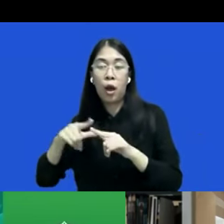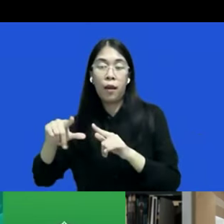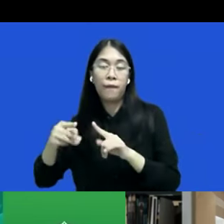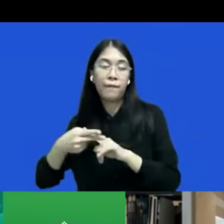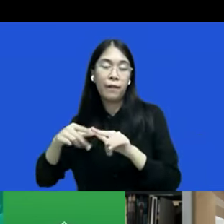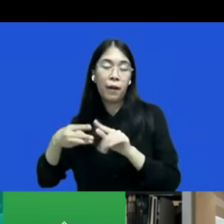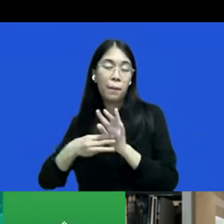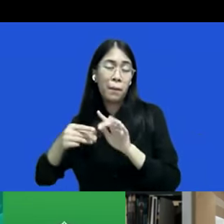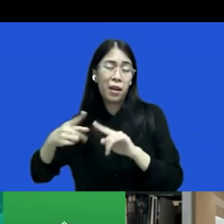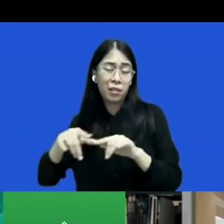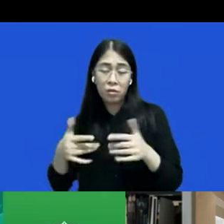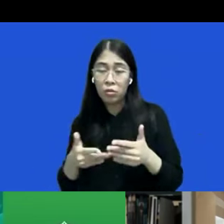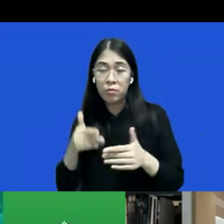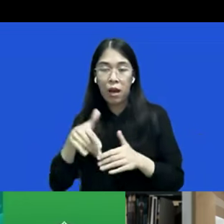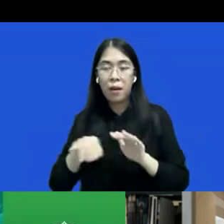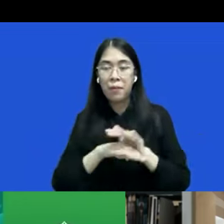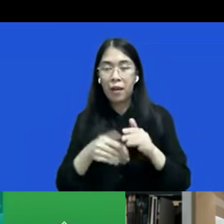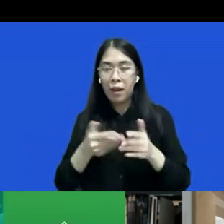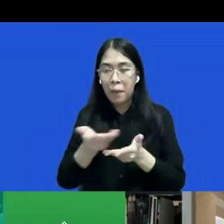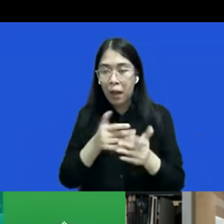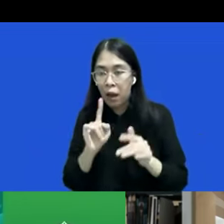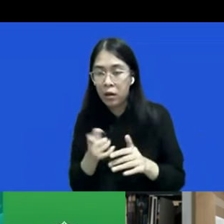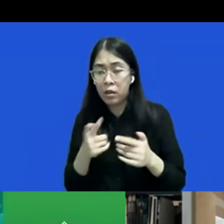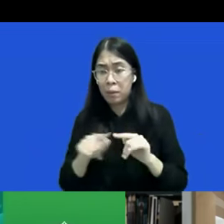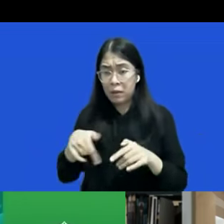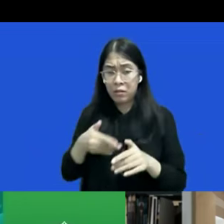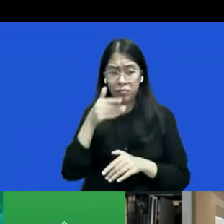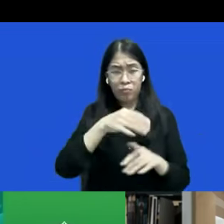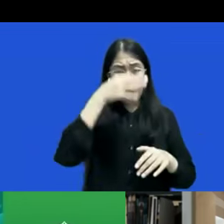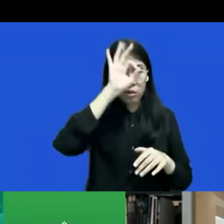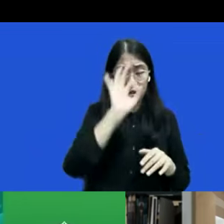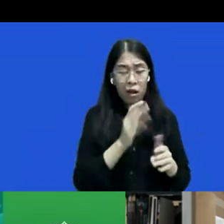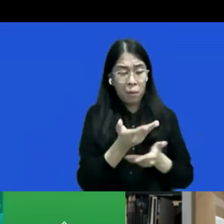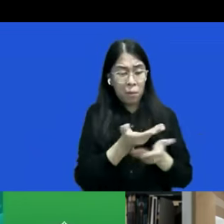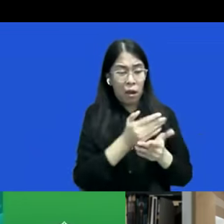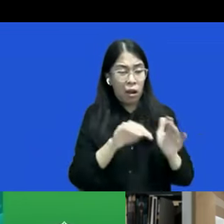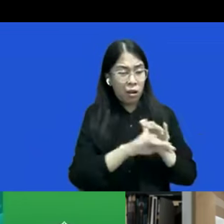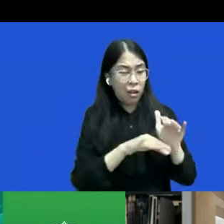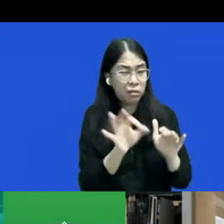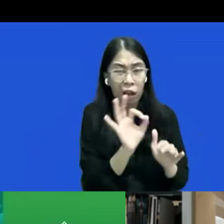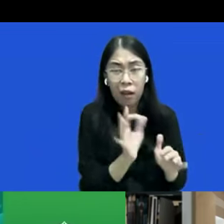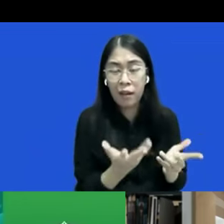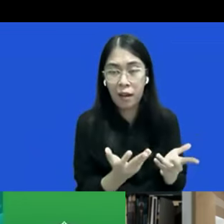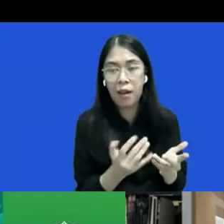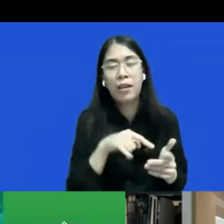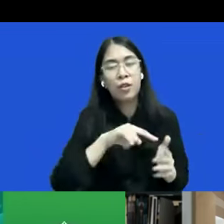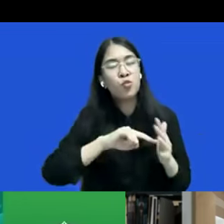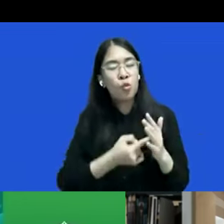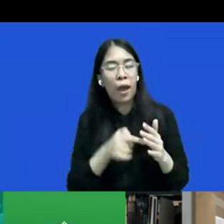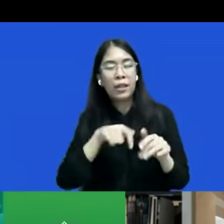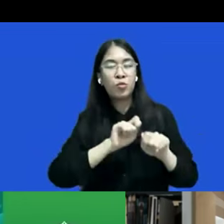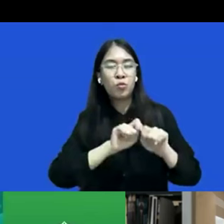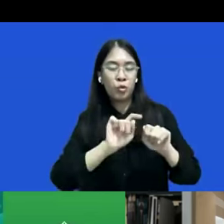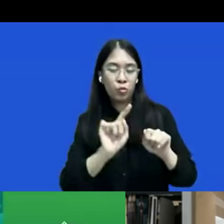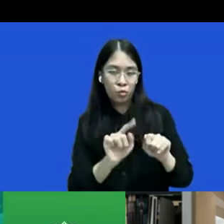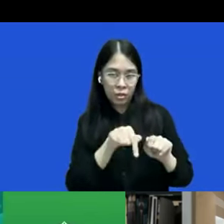Masa kita mau ke kantor polisi untuk penegakan hukum tidak ada standar pelayanan minimum untuk kita. Kita benahi dari situ dulu dan kita